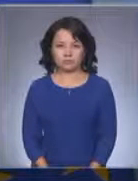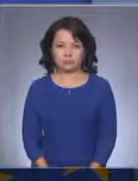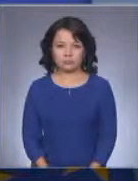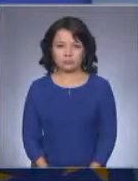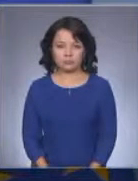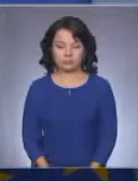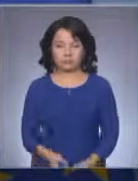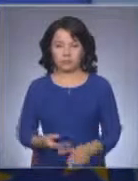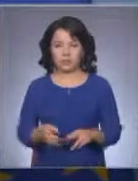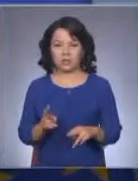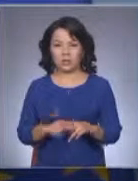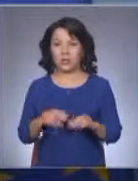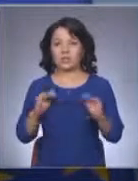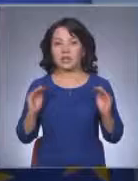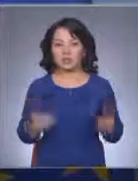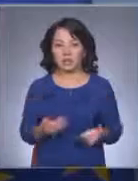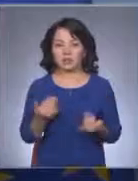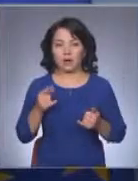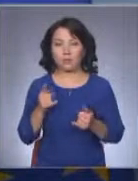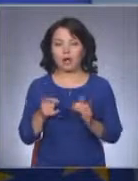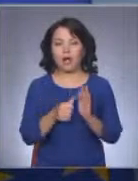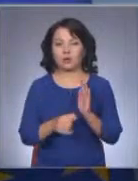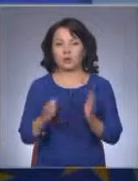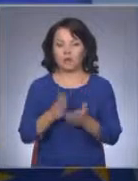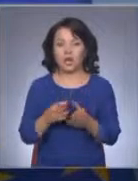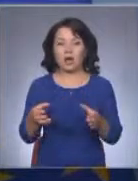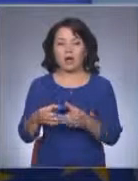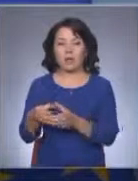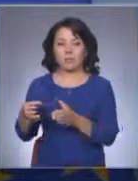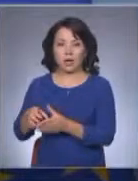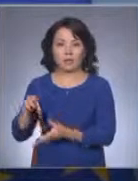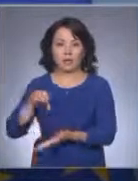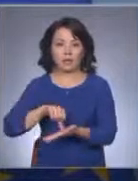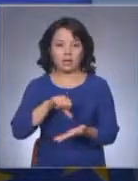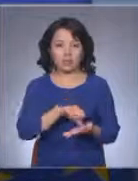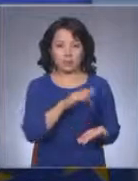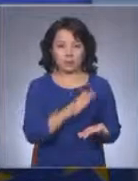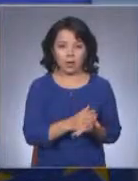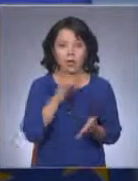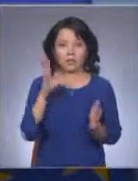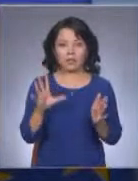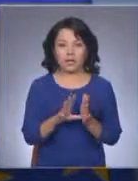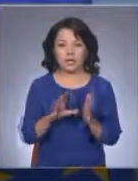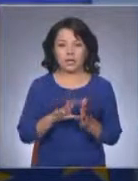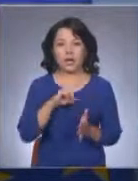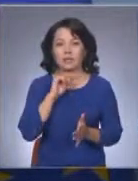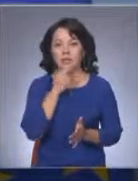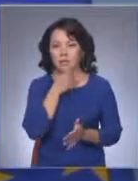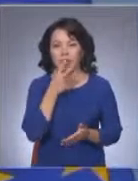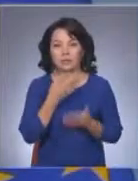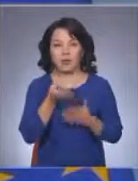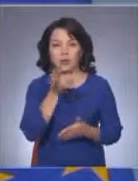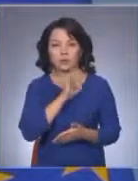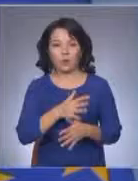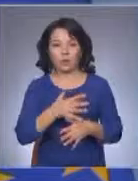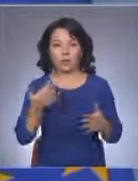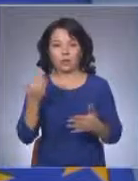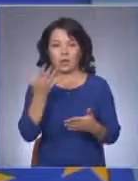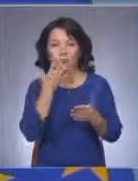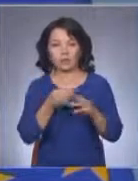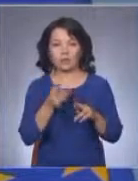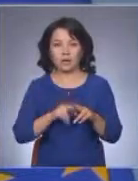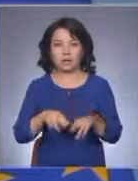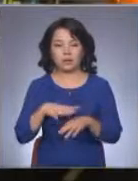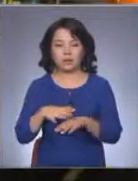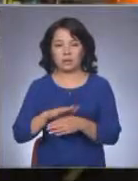Бұл шектеулер 1600 компанияға қатысты. Олар елдегі электр энергиясының негізгі тұтынушылары болып табылады. Дей тұрғанмен